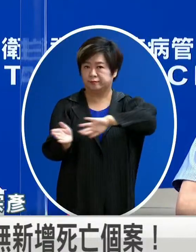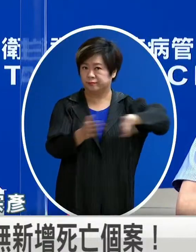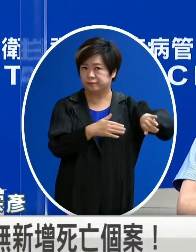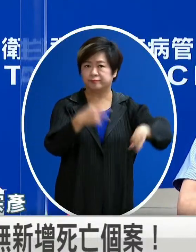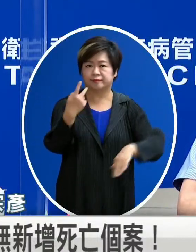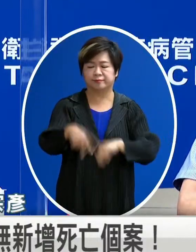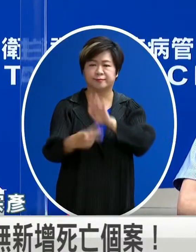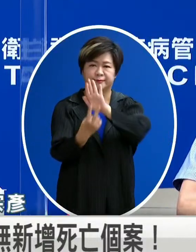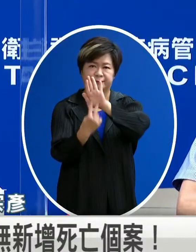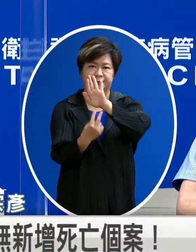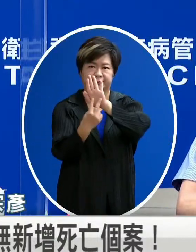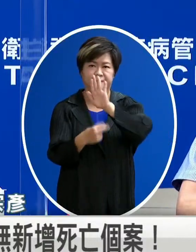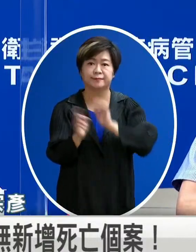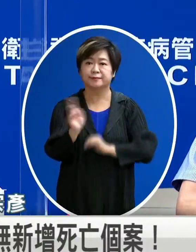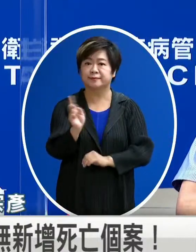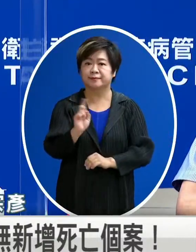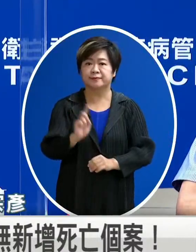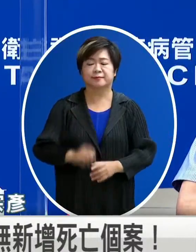外